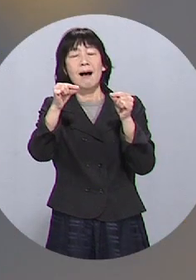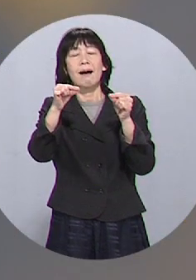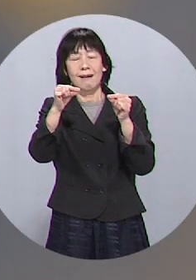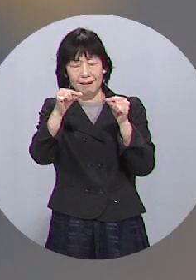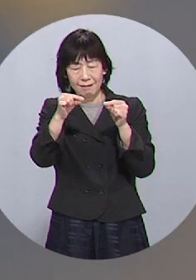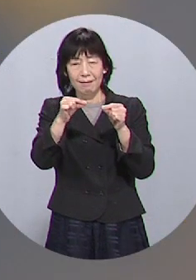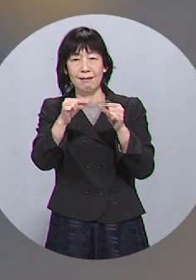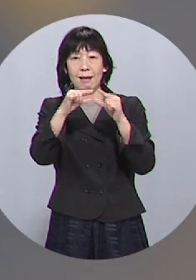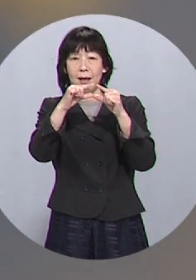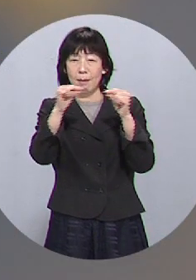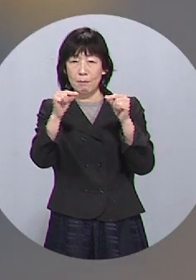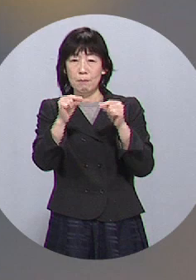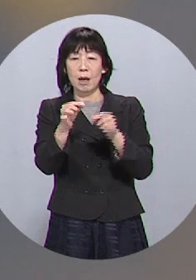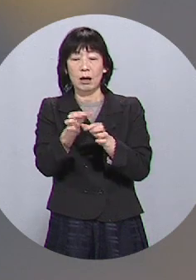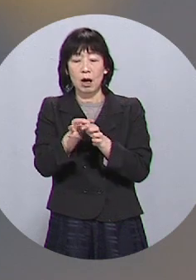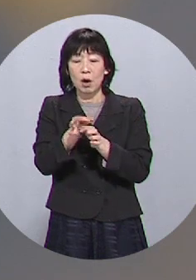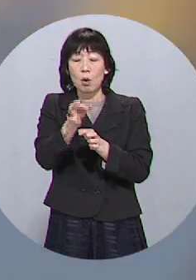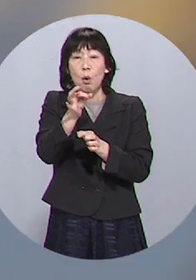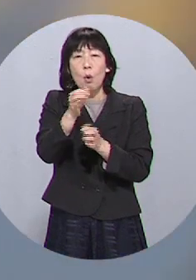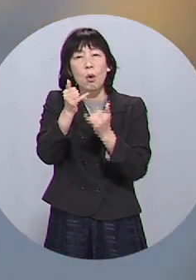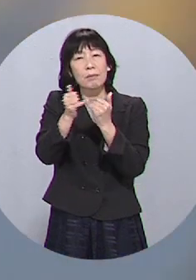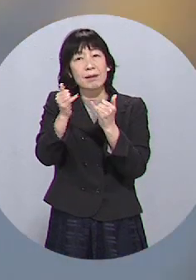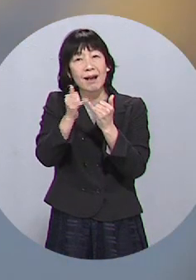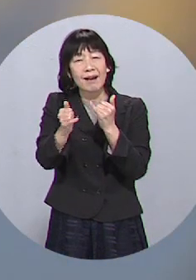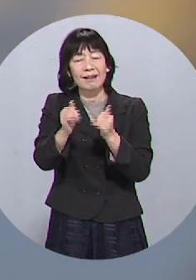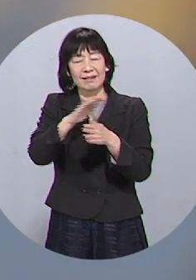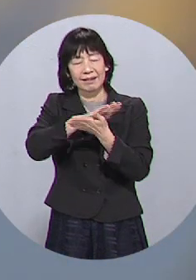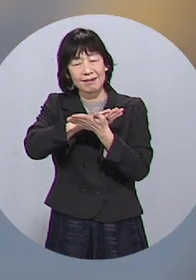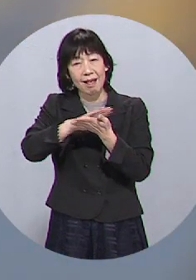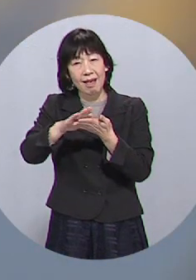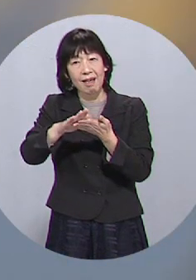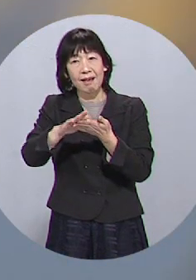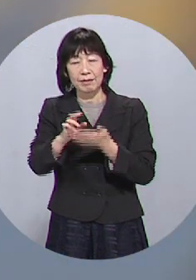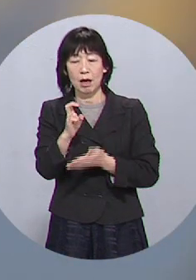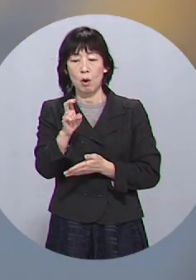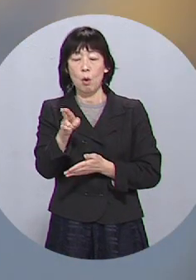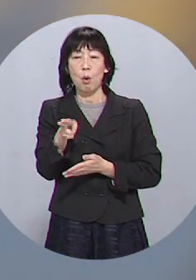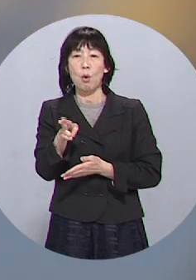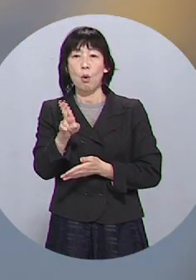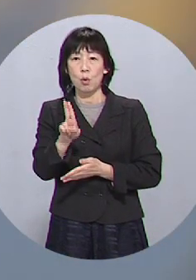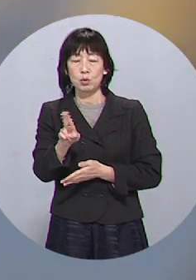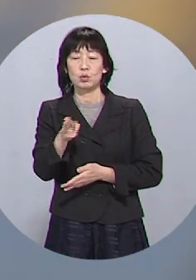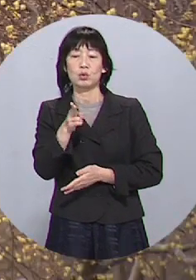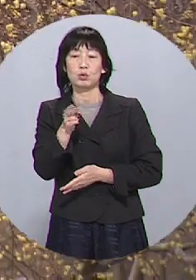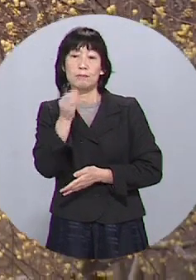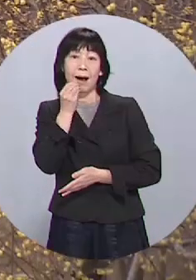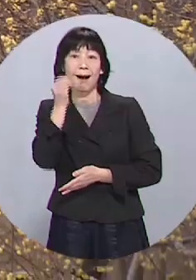花びらがロウ細工のように美しいことからその名がついたと言われています。